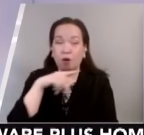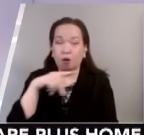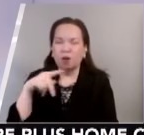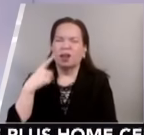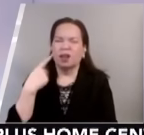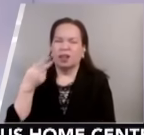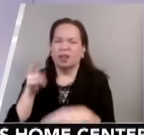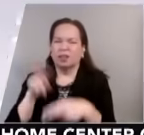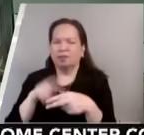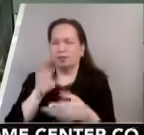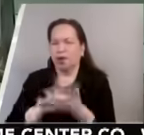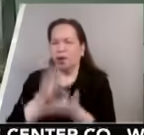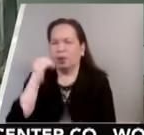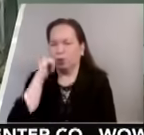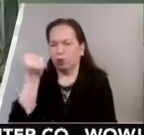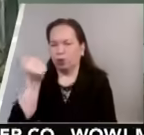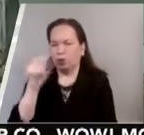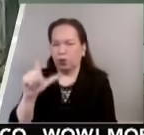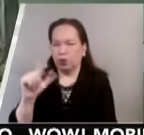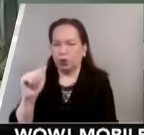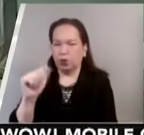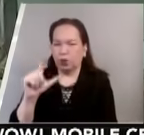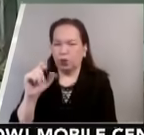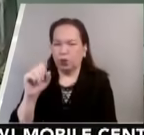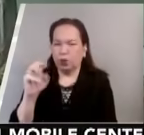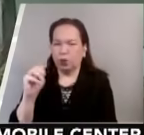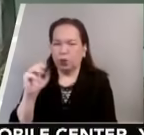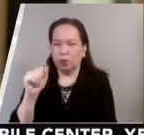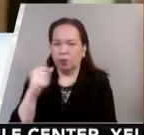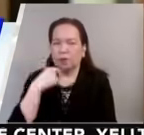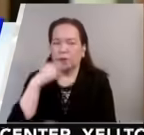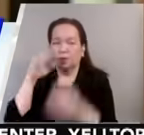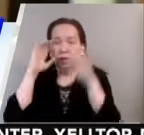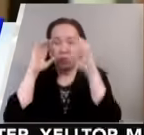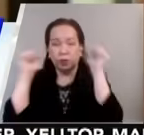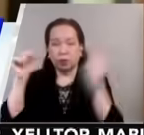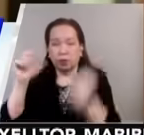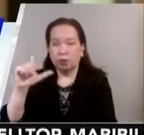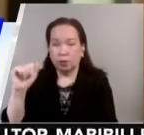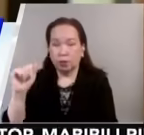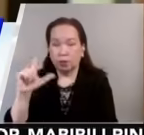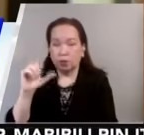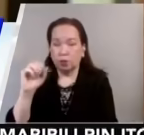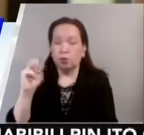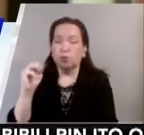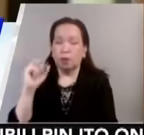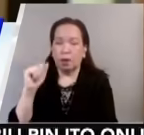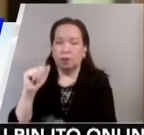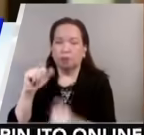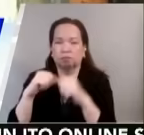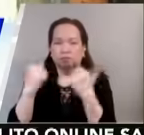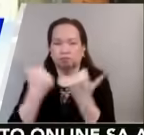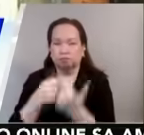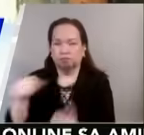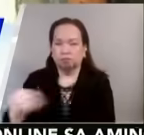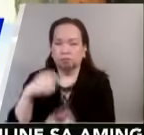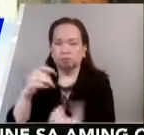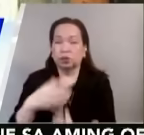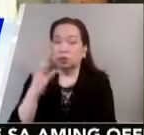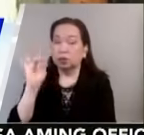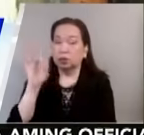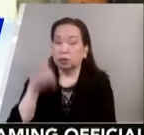sa Laloma Quezon City ayon yyan sa presidente ng Laloma lechoneros Association sa ngayon php8,000 ang